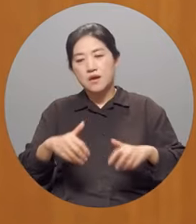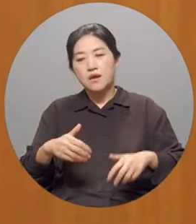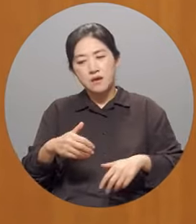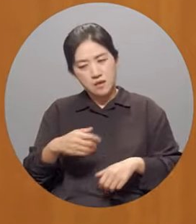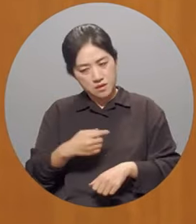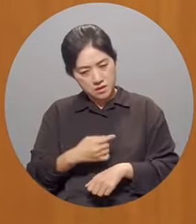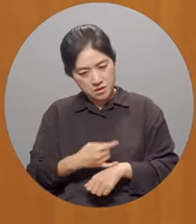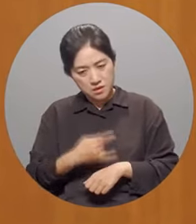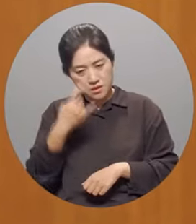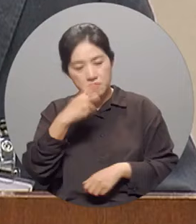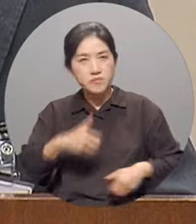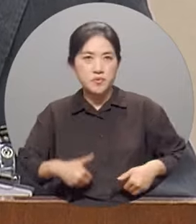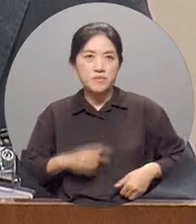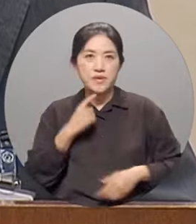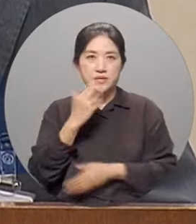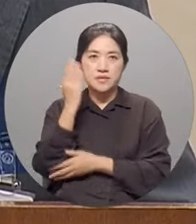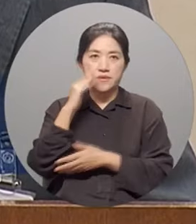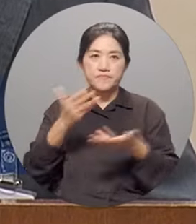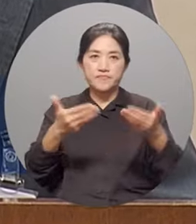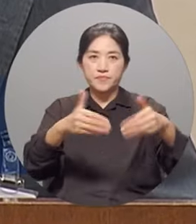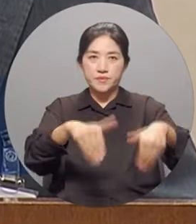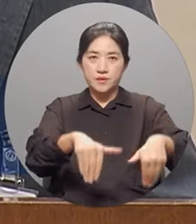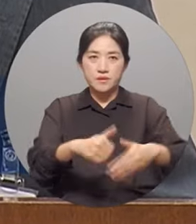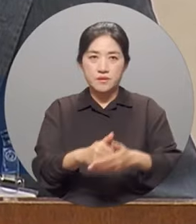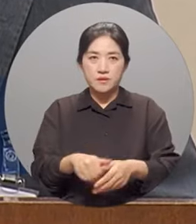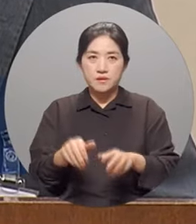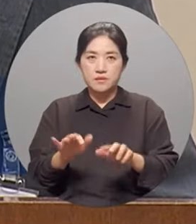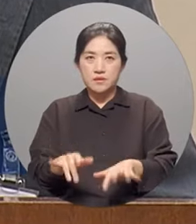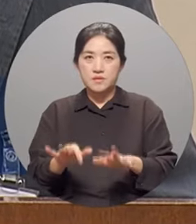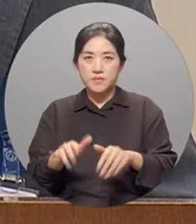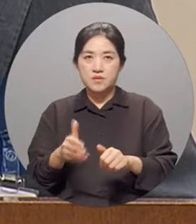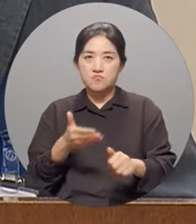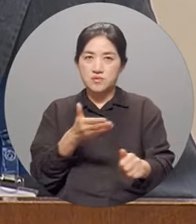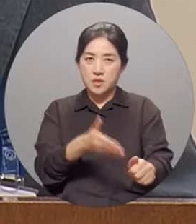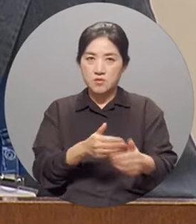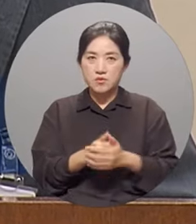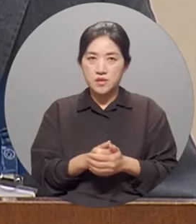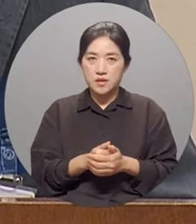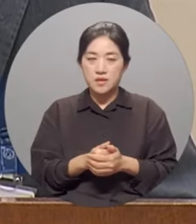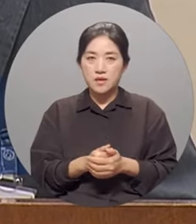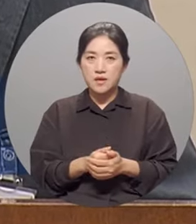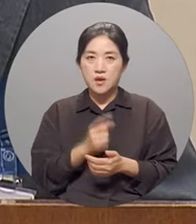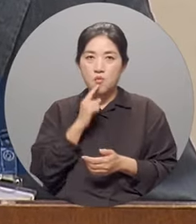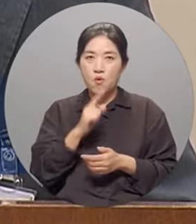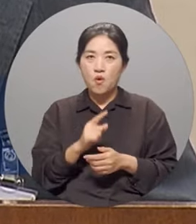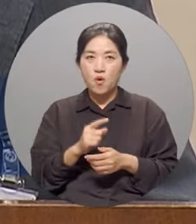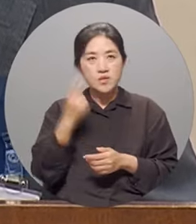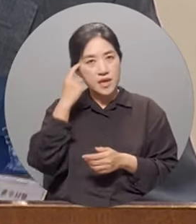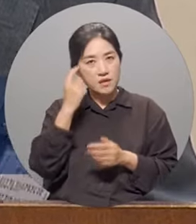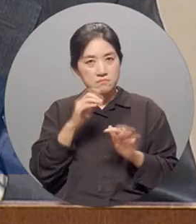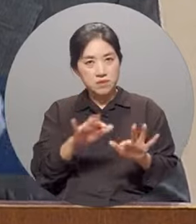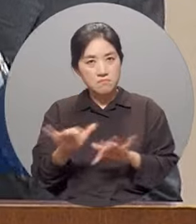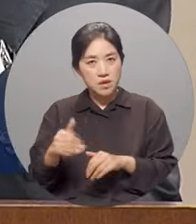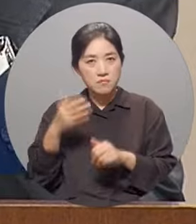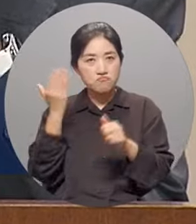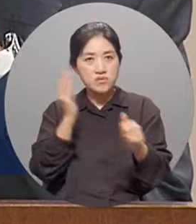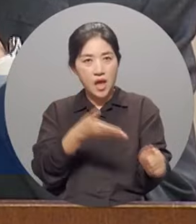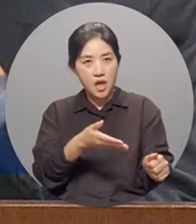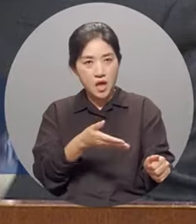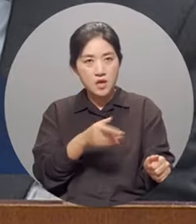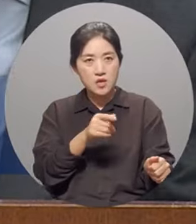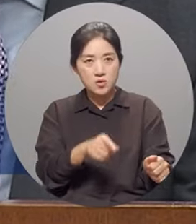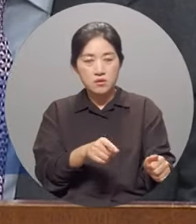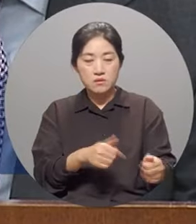있다고 밝혔습니다 직원에게 타이핑을 부탁한다 그나 워딩을 부탁하는 것